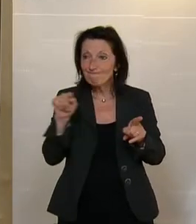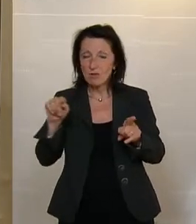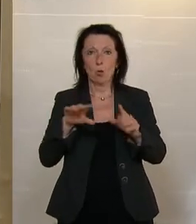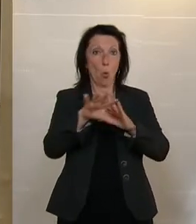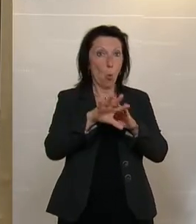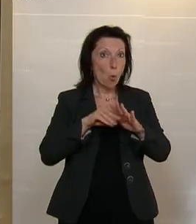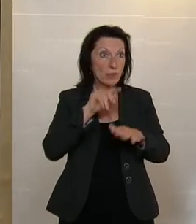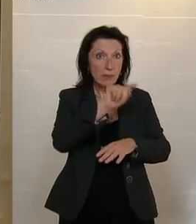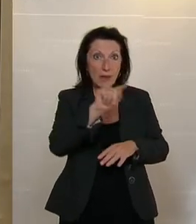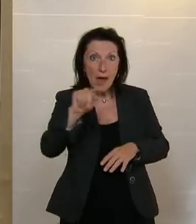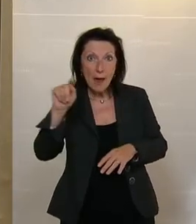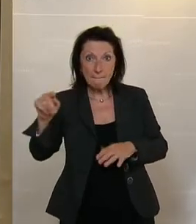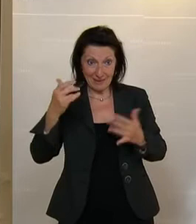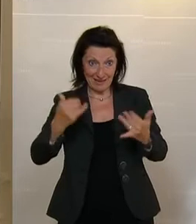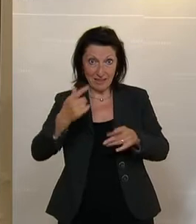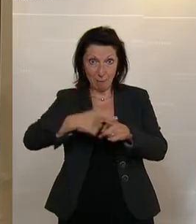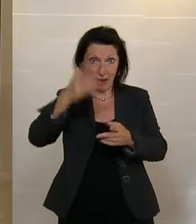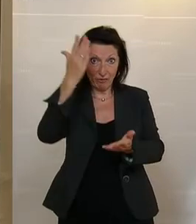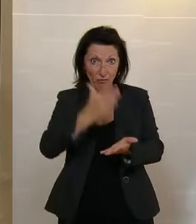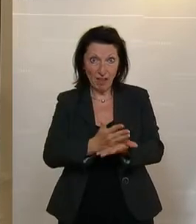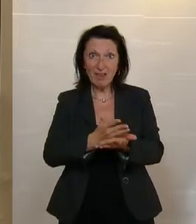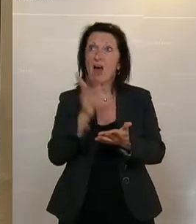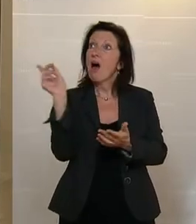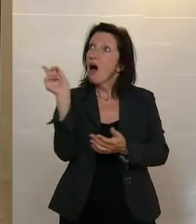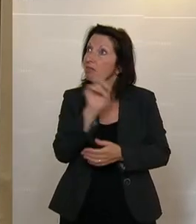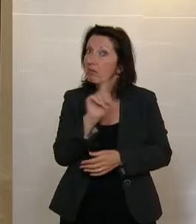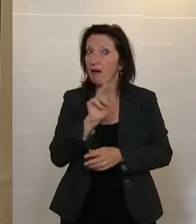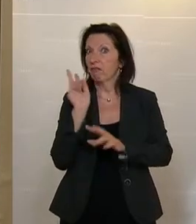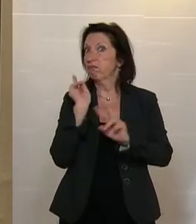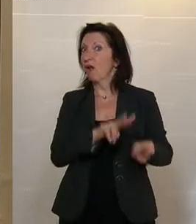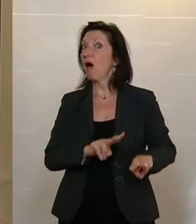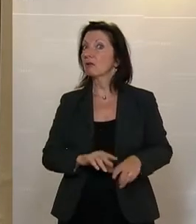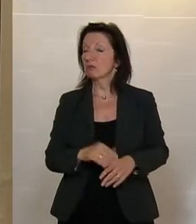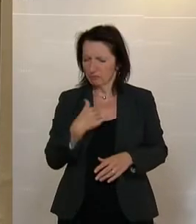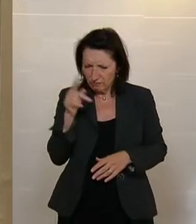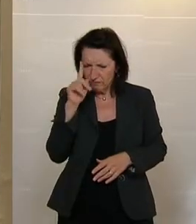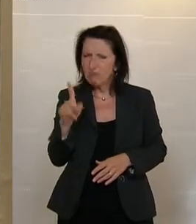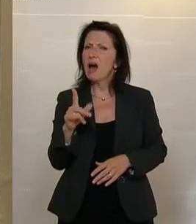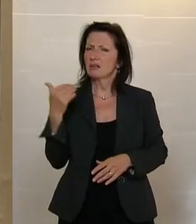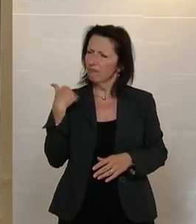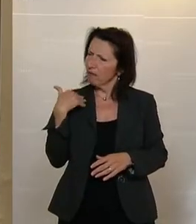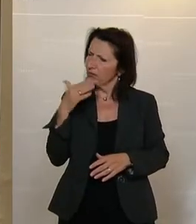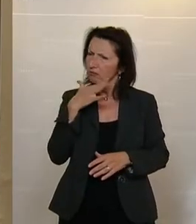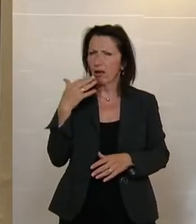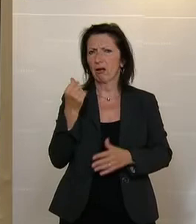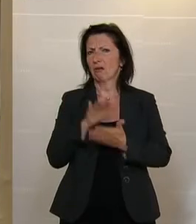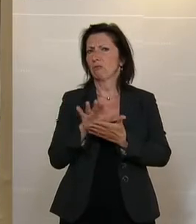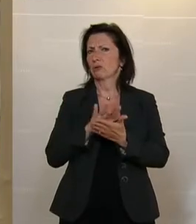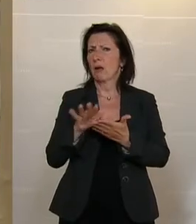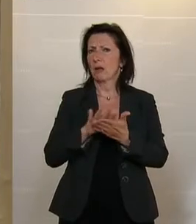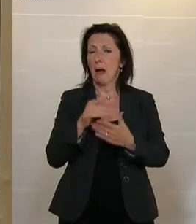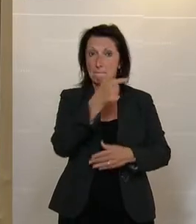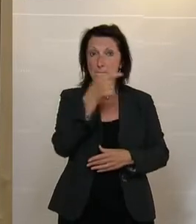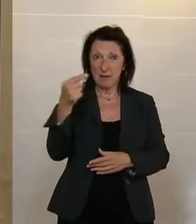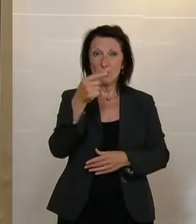Unternehmen auf den letzten Metern nicht alleine lassen. Wir wissen, das hat viel Geld gekostet. Es ist ein Minus